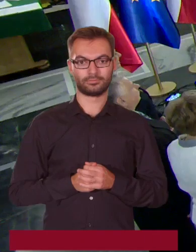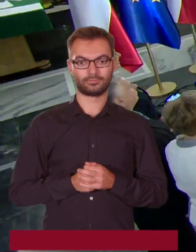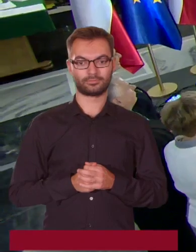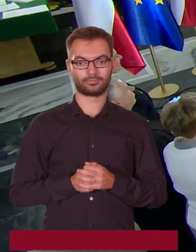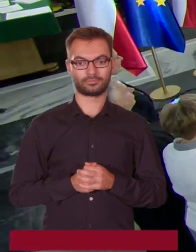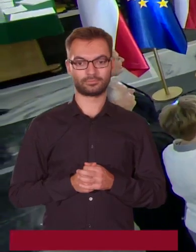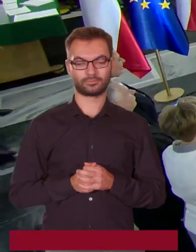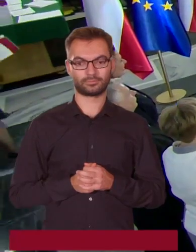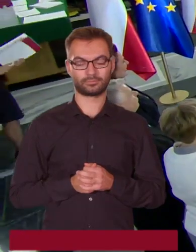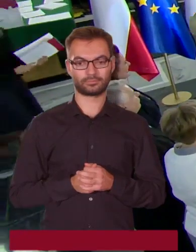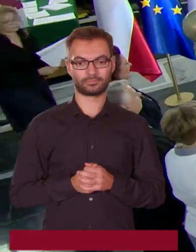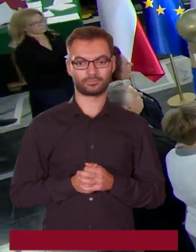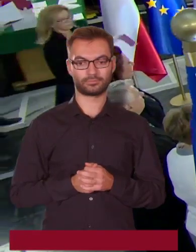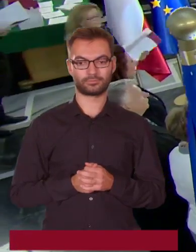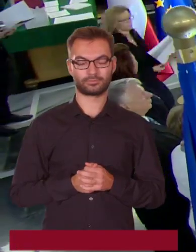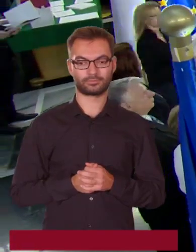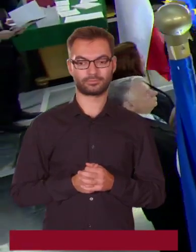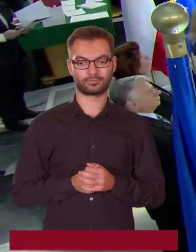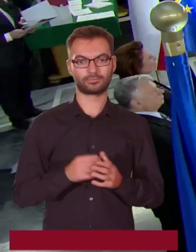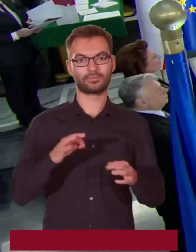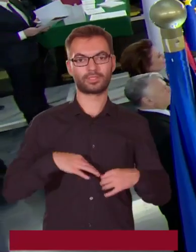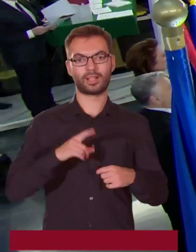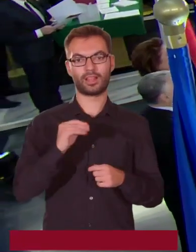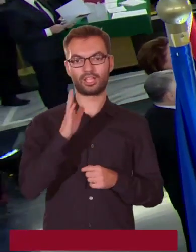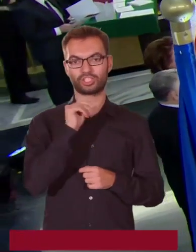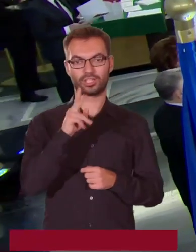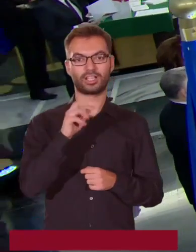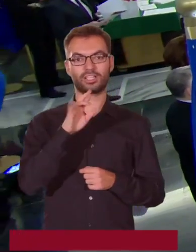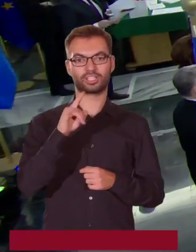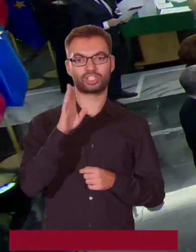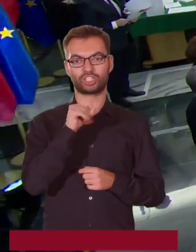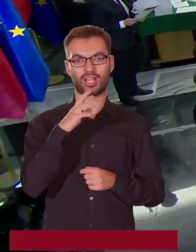Poproszę pana Leszka Ryszarda Galębę.